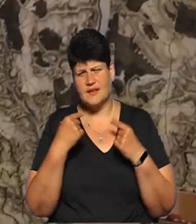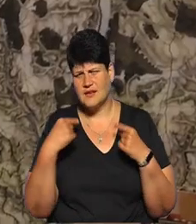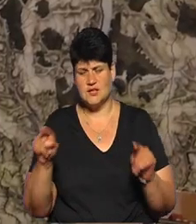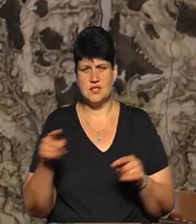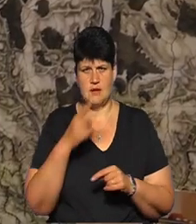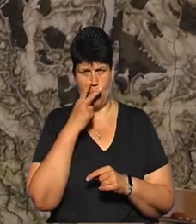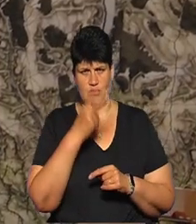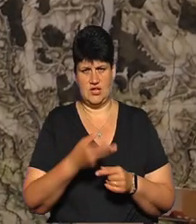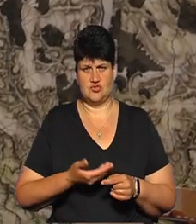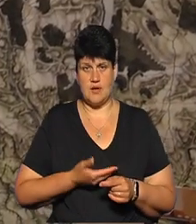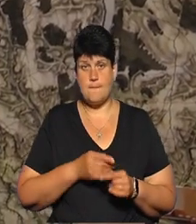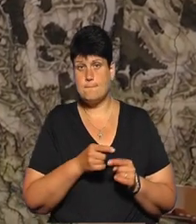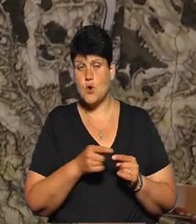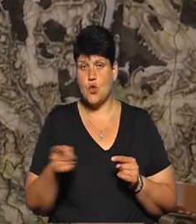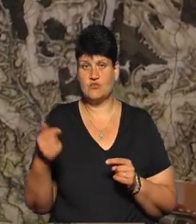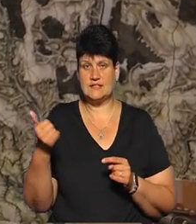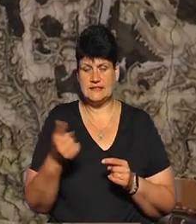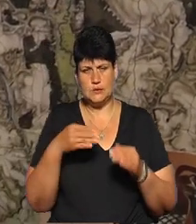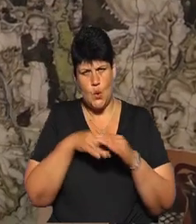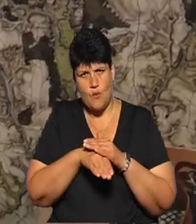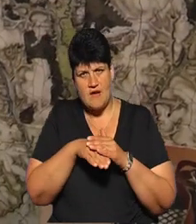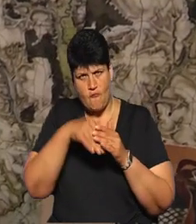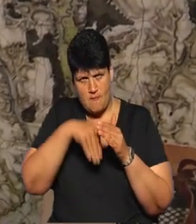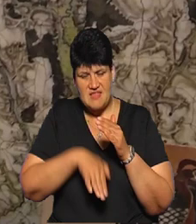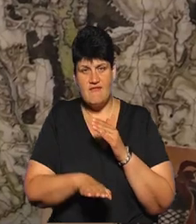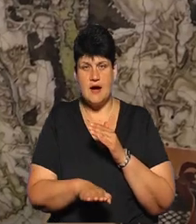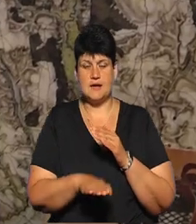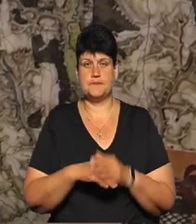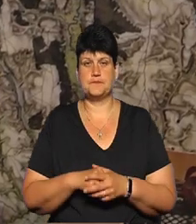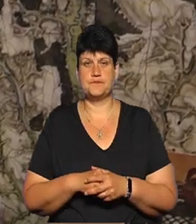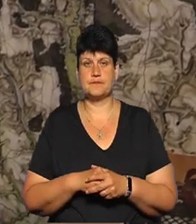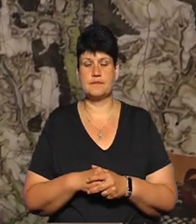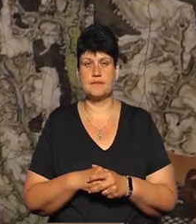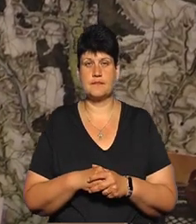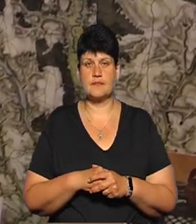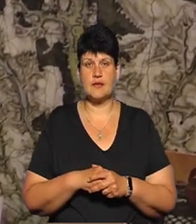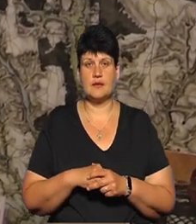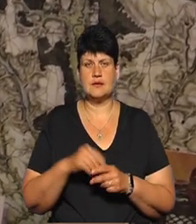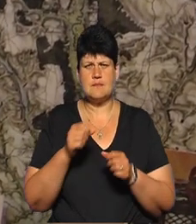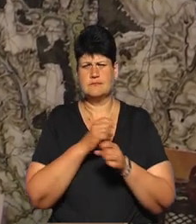Юрій каже, впродовж тижня довелося ховатися у підвалі. Холодно, сиро, і воно так бахкає.